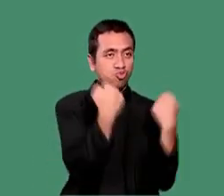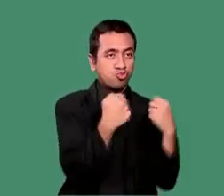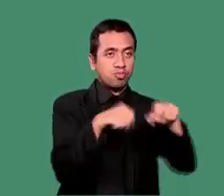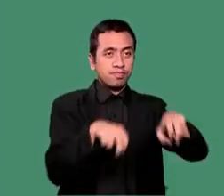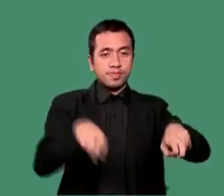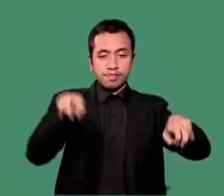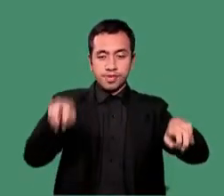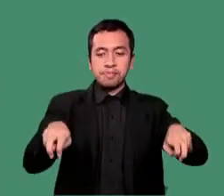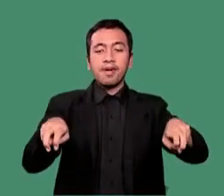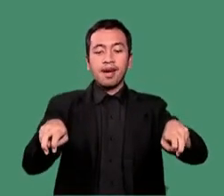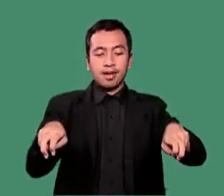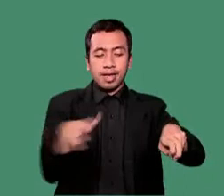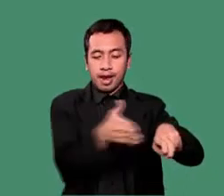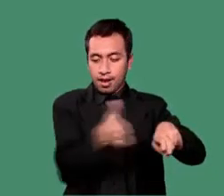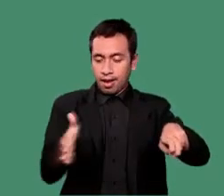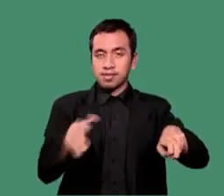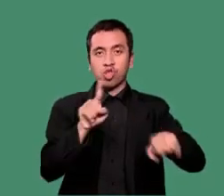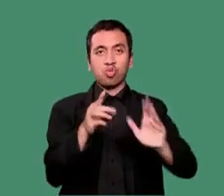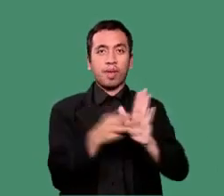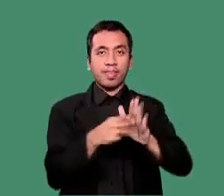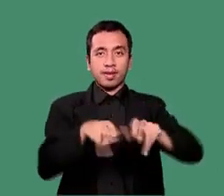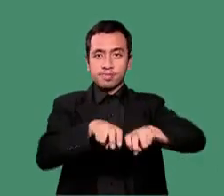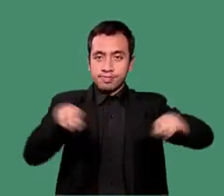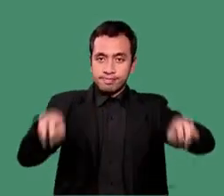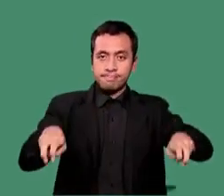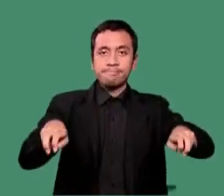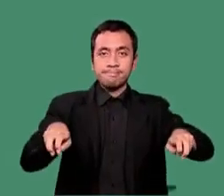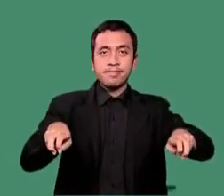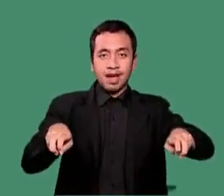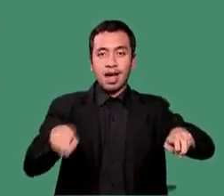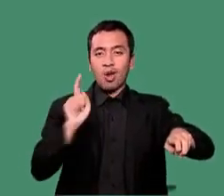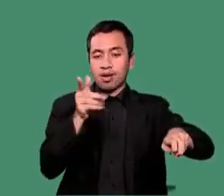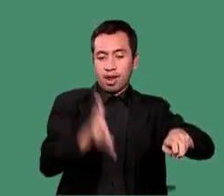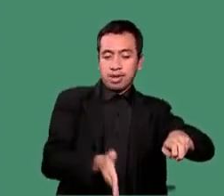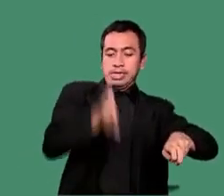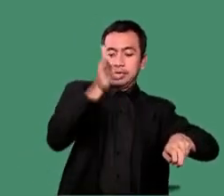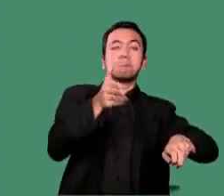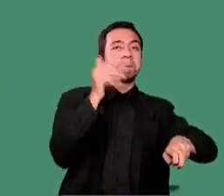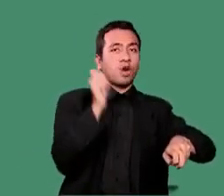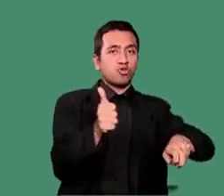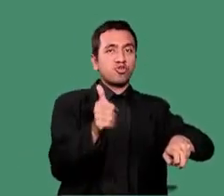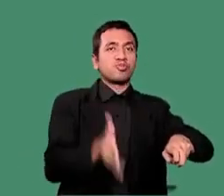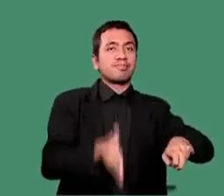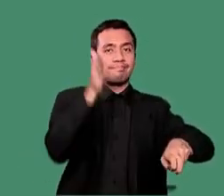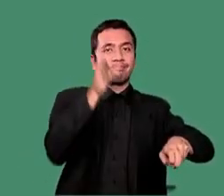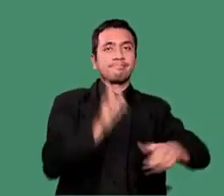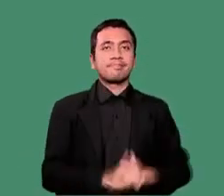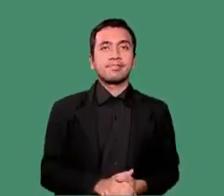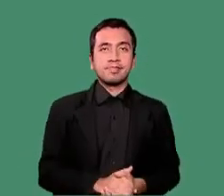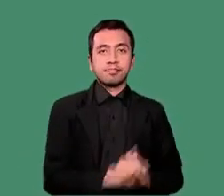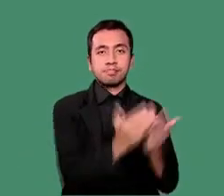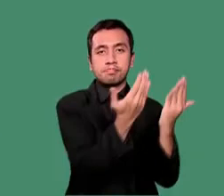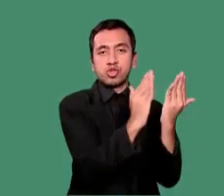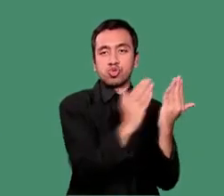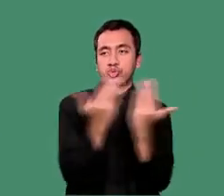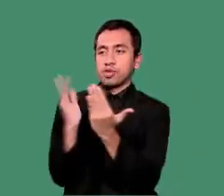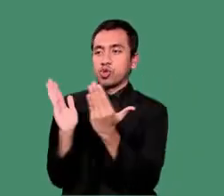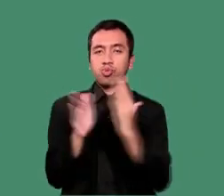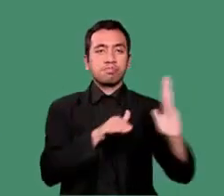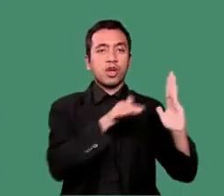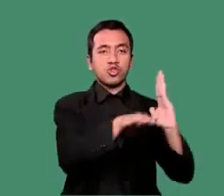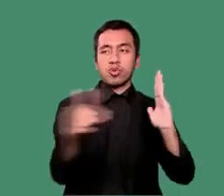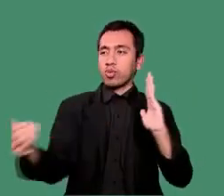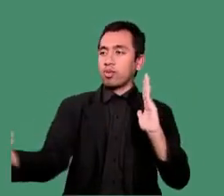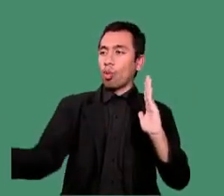pastikan berjarak lebih dari satu meter dan memiliki sekat apabila memungkinkan pengaturan pintu masuk dan keluar untuk